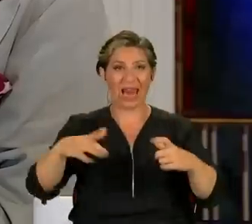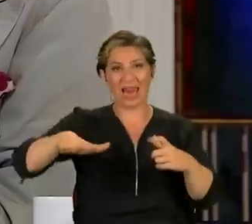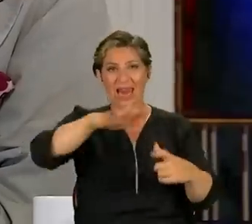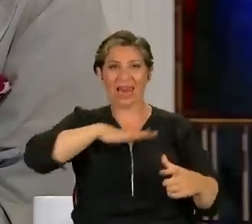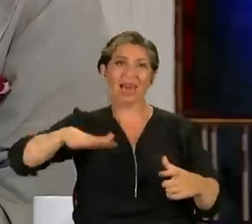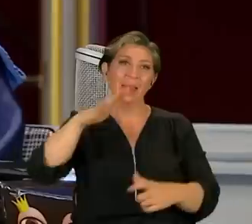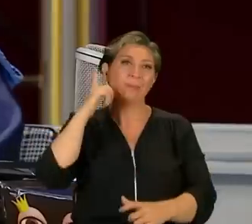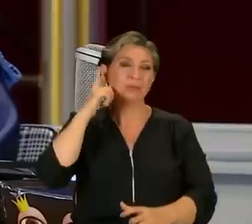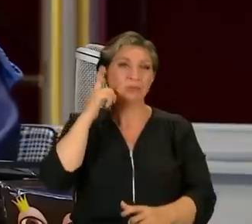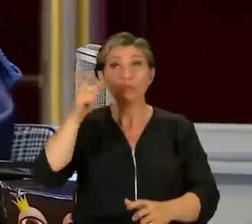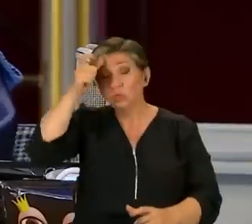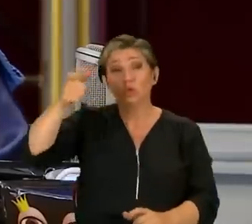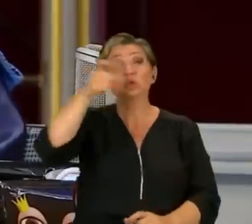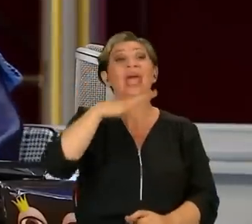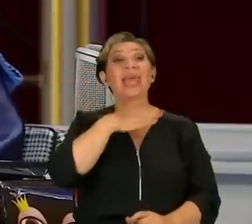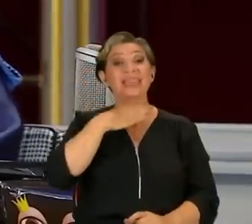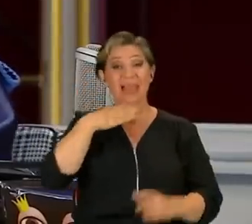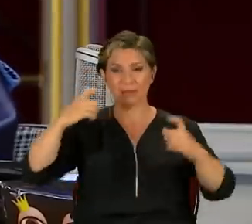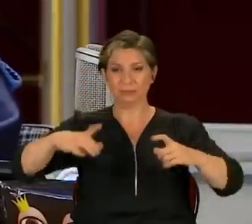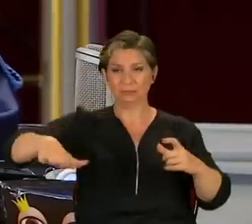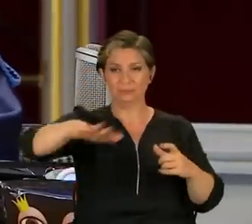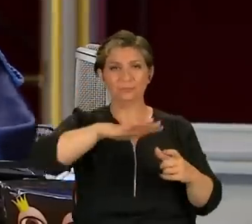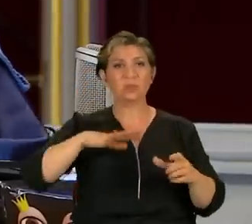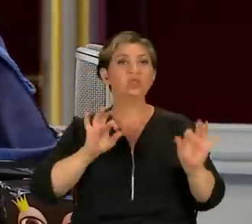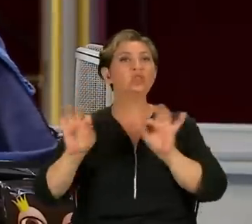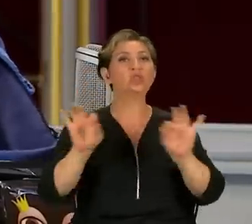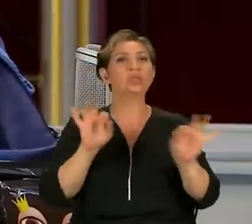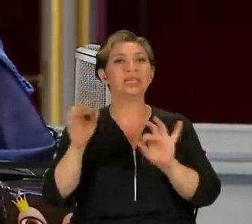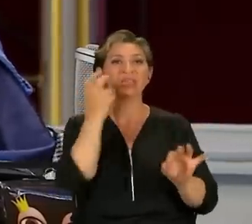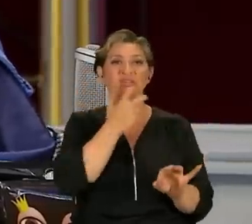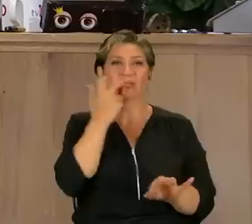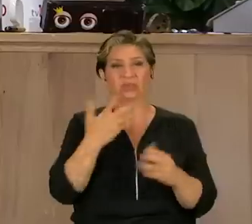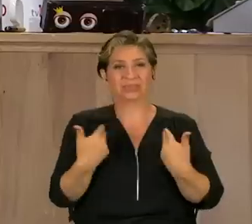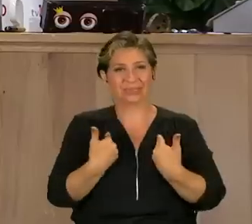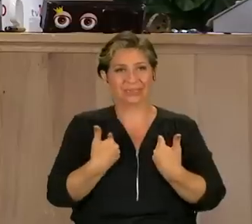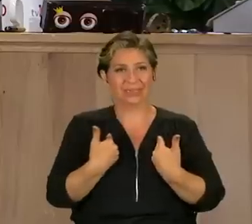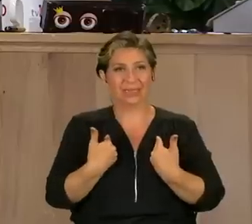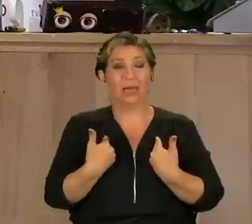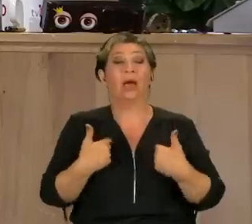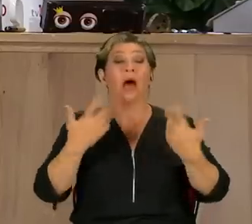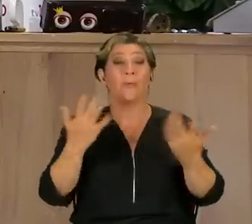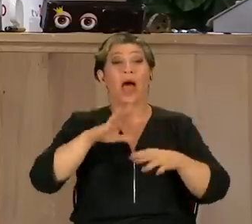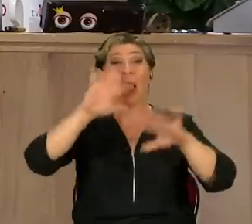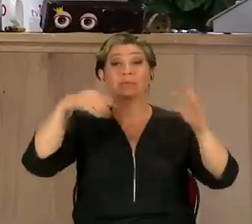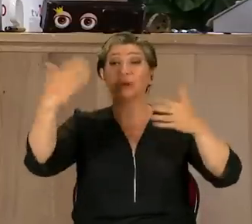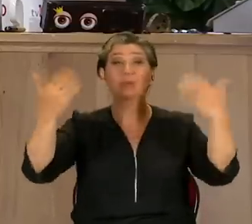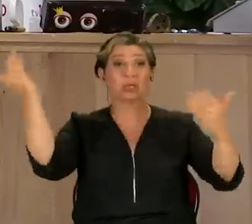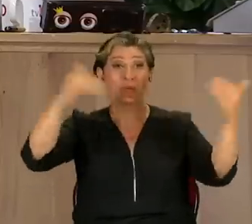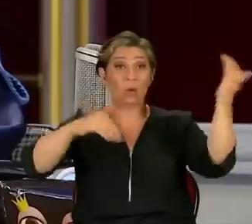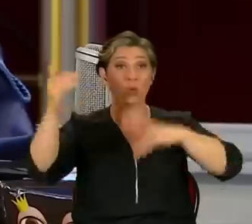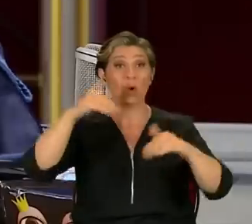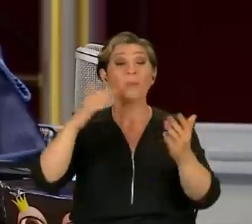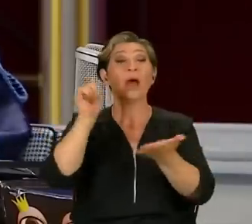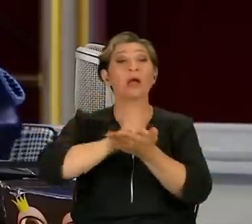meşhurluk. Evet. Hani Etiler civarı sosyete şarkıcısı. Evet ama tabii herkes başka yerlerden geliyor.